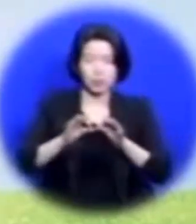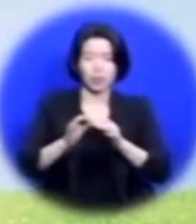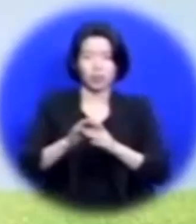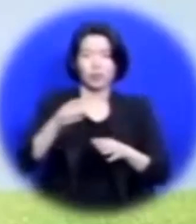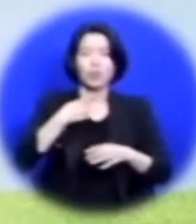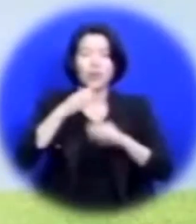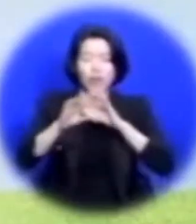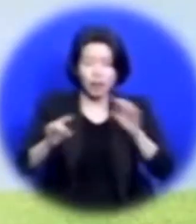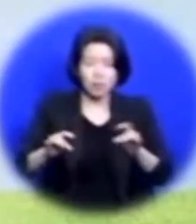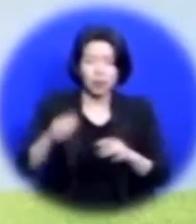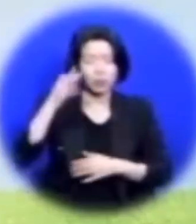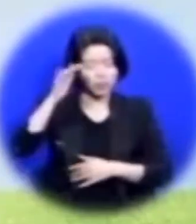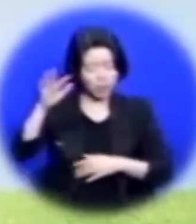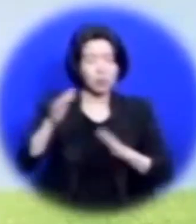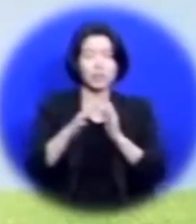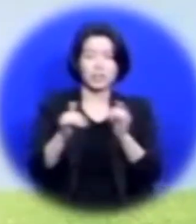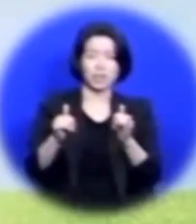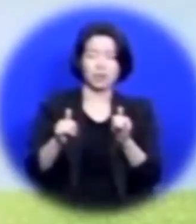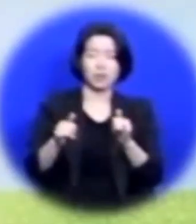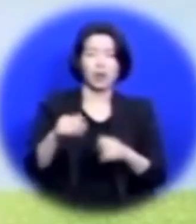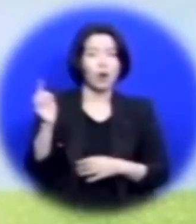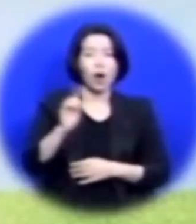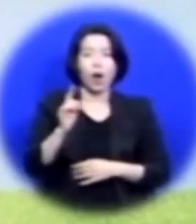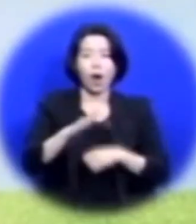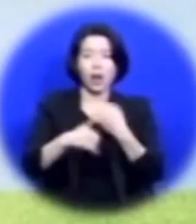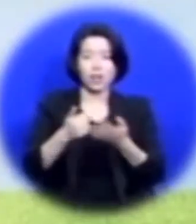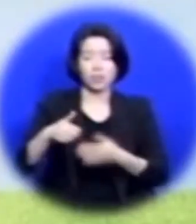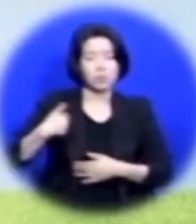사람이라면 하나님이 어찌 그걸 모르시겠어요